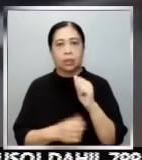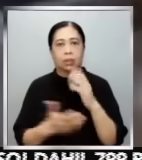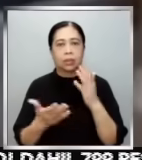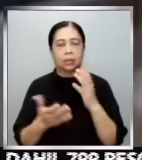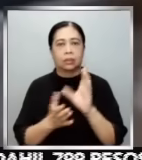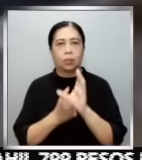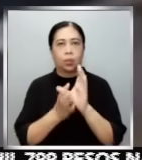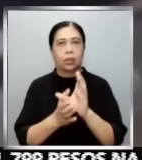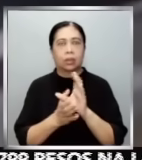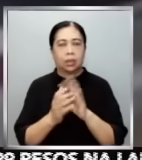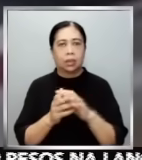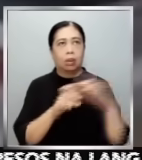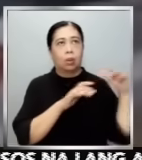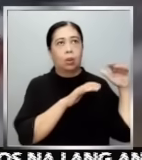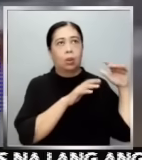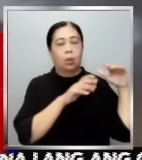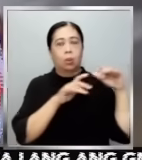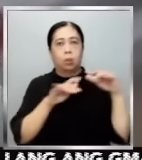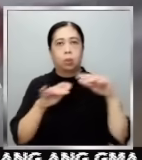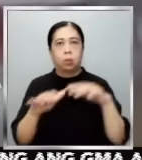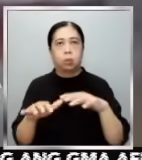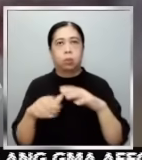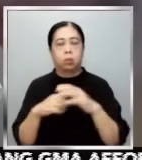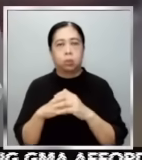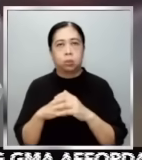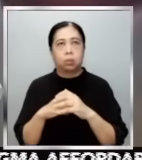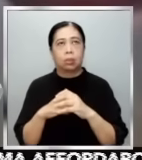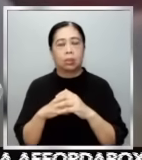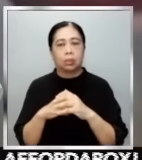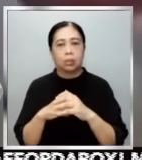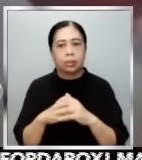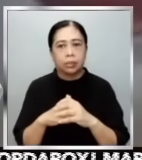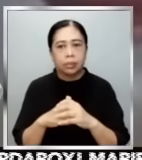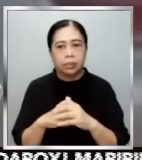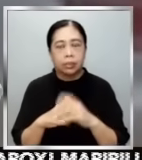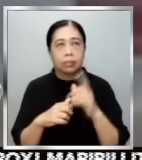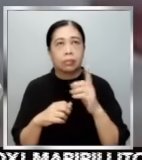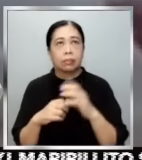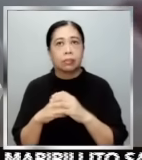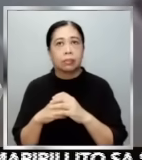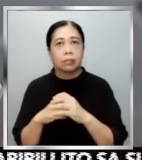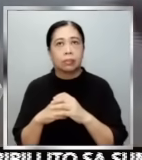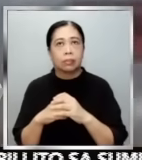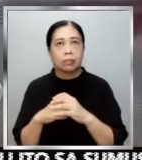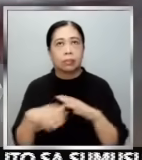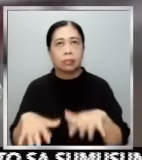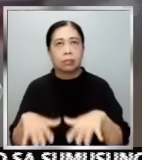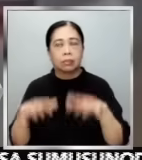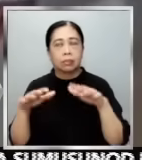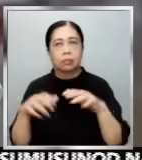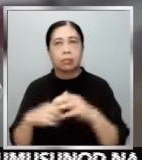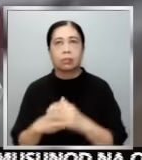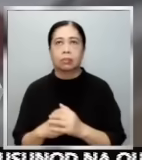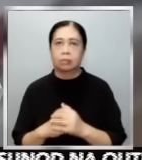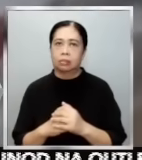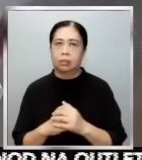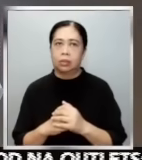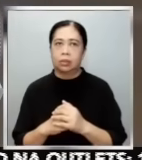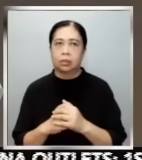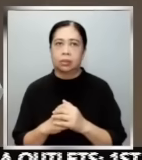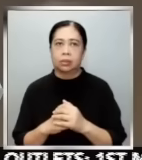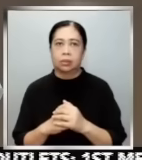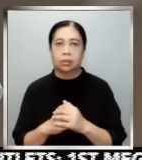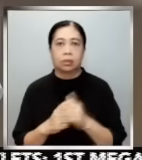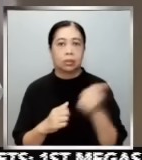inanod na ang sasakyang yan at kalahating bahagi ng sasakyan ang nakalubog sa baha ang iba namang